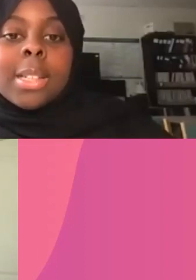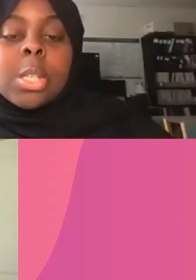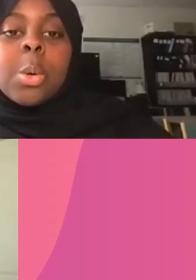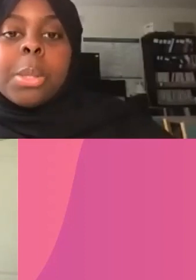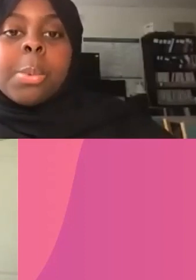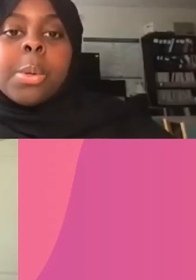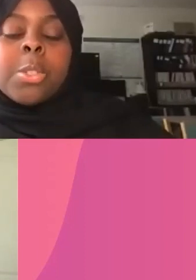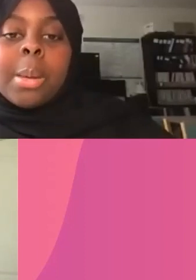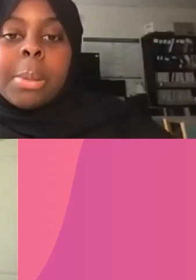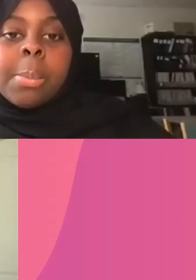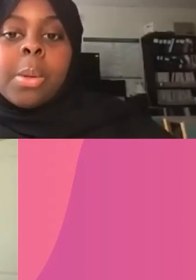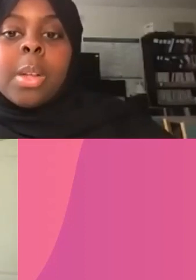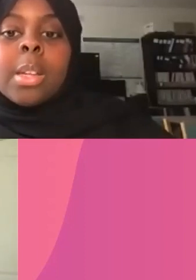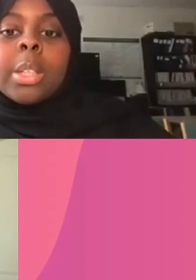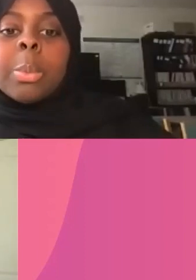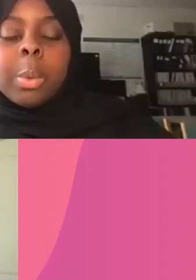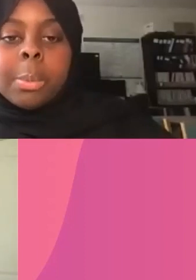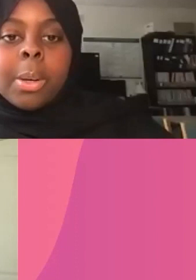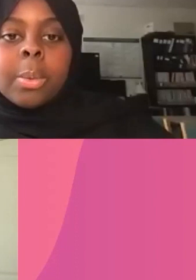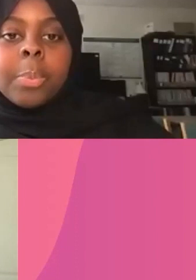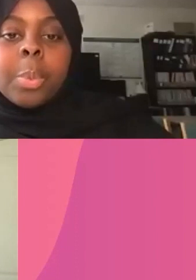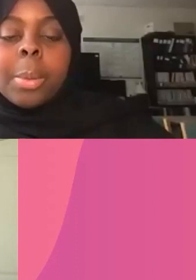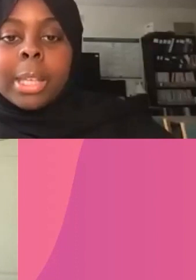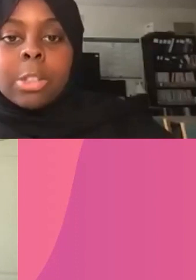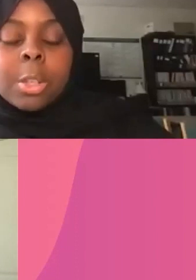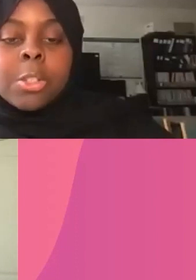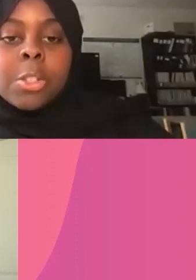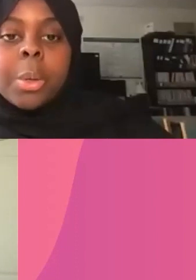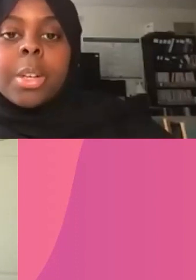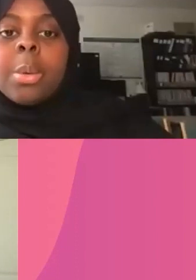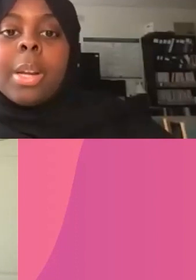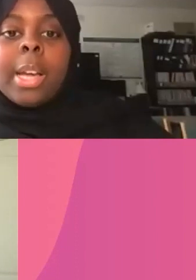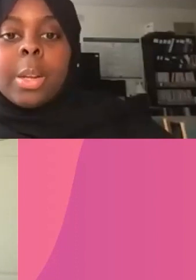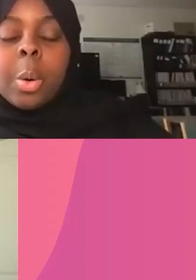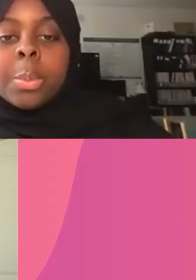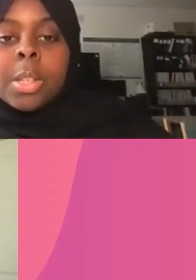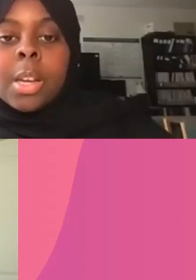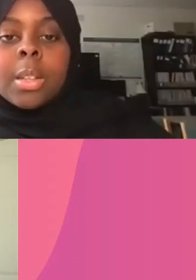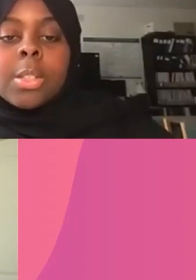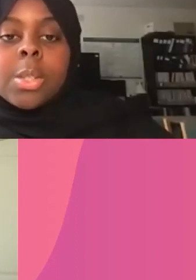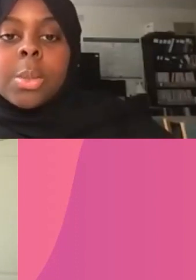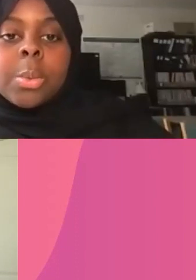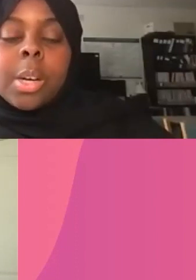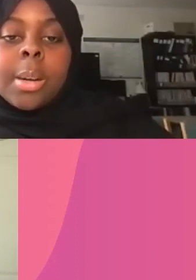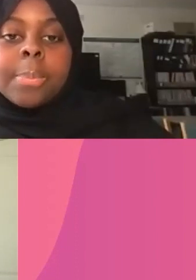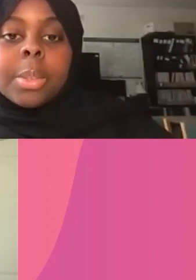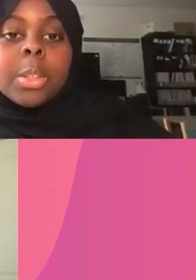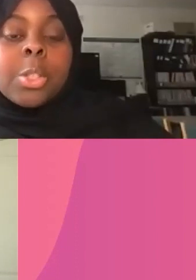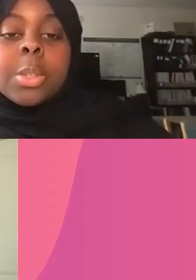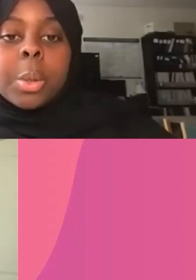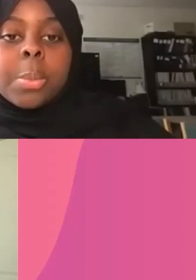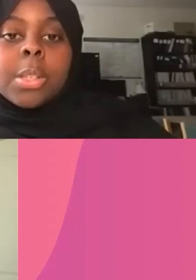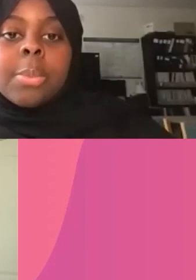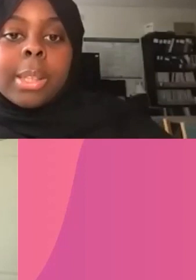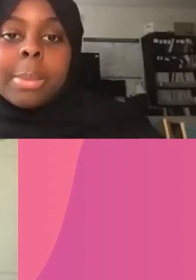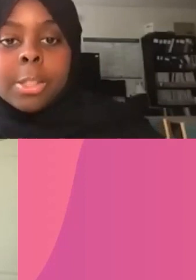Avant d'exprimer mon intérêt pour cette recherche, je devais apprendre à connaître les gens afin qu'ils puissent connaître quels étaient